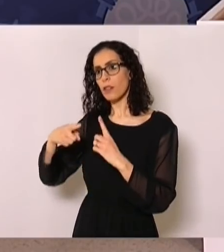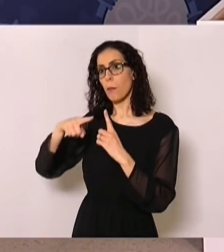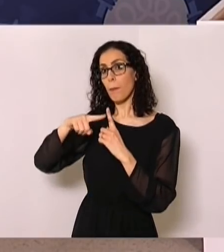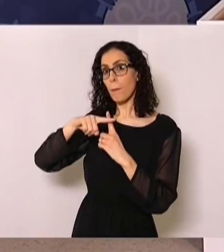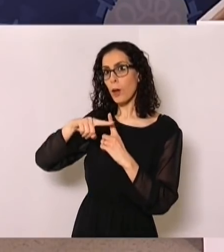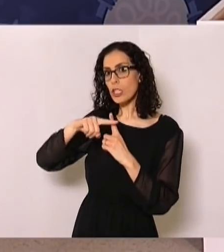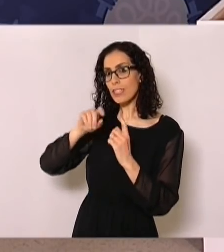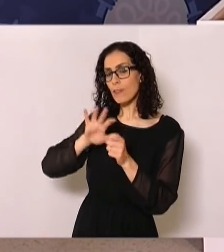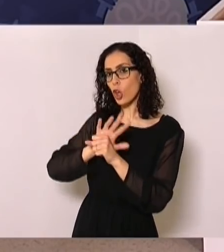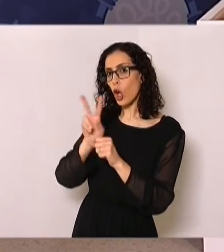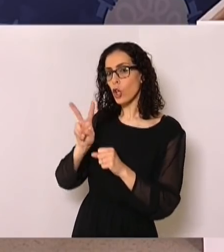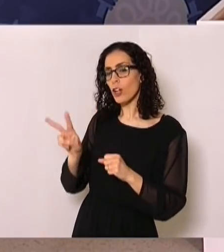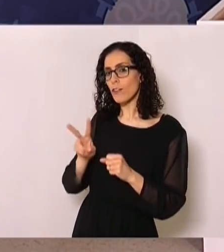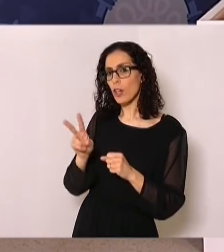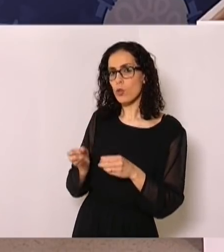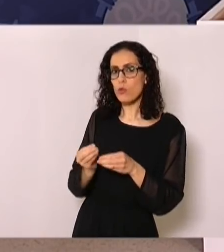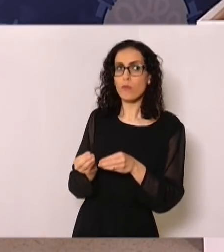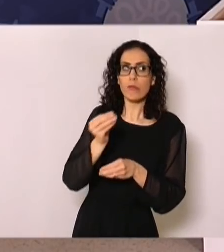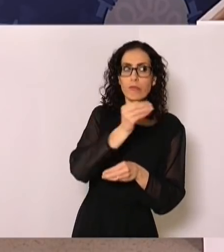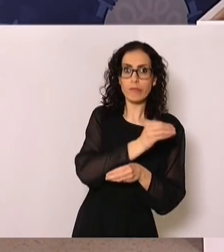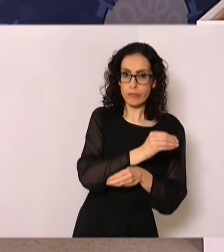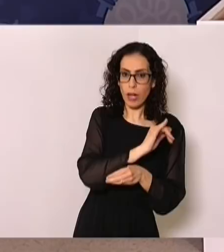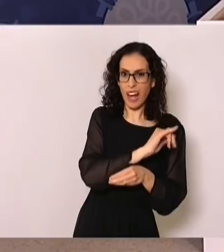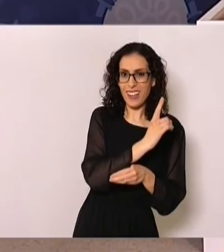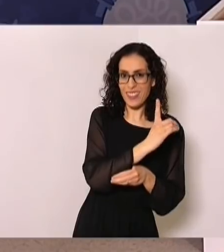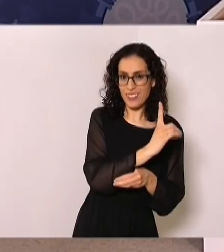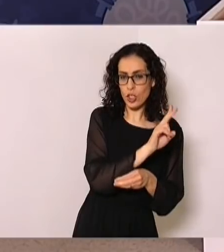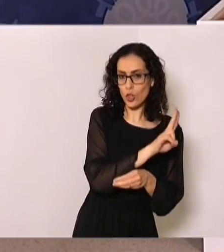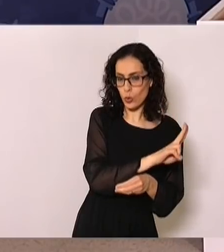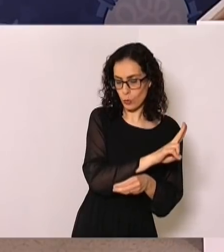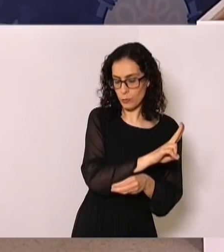Dei jew ma daħliġ bih biex inkunu ċari. Mela,